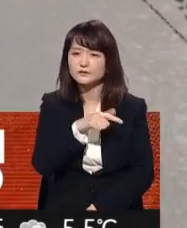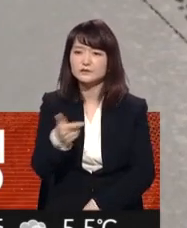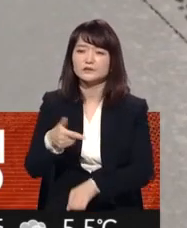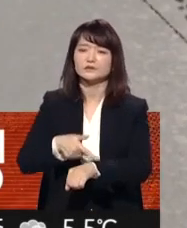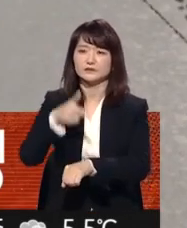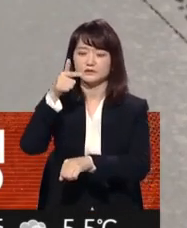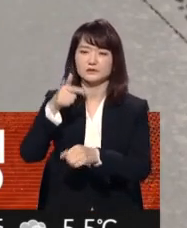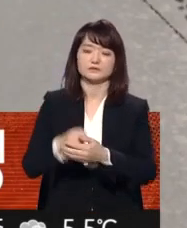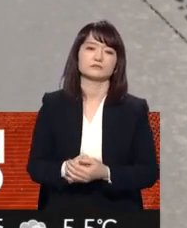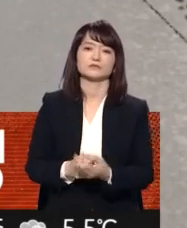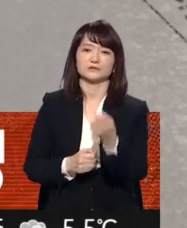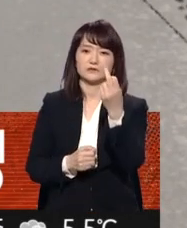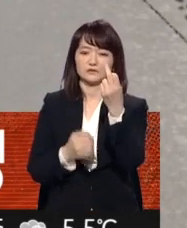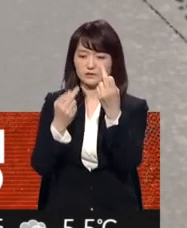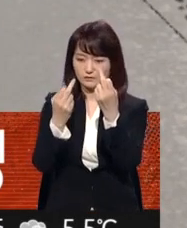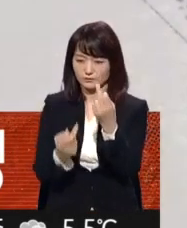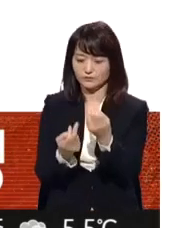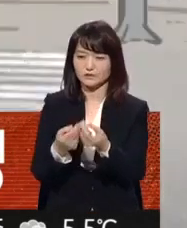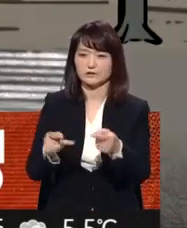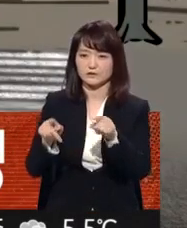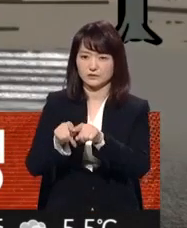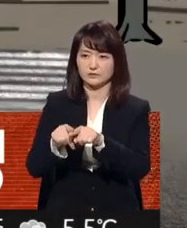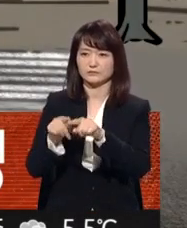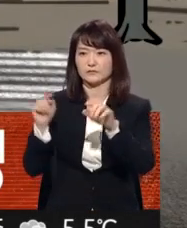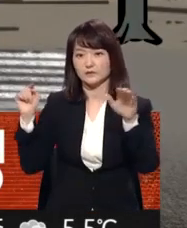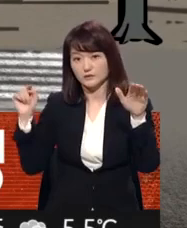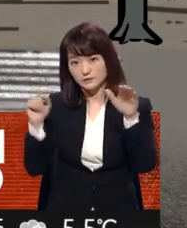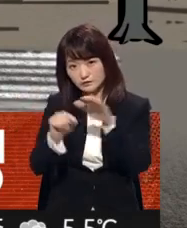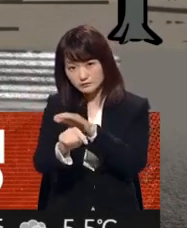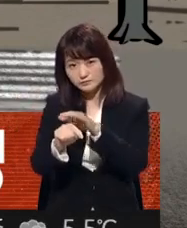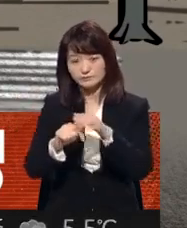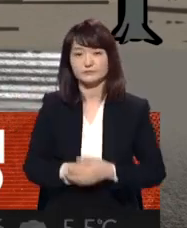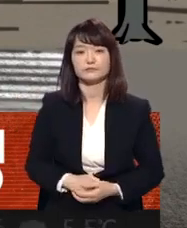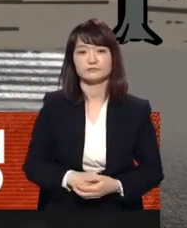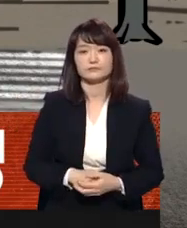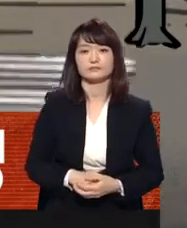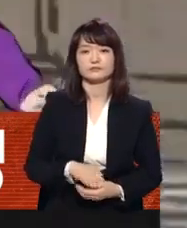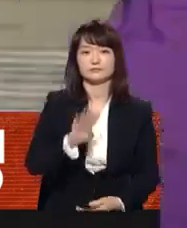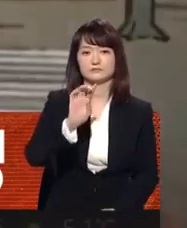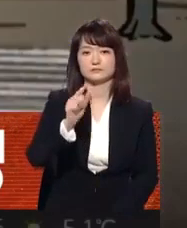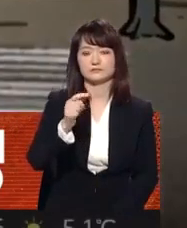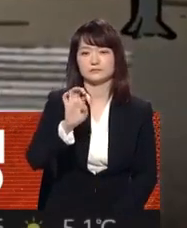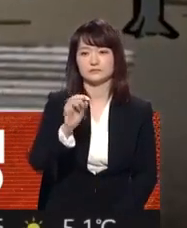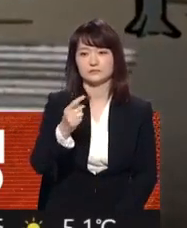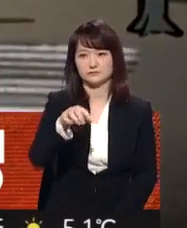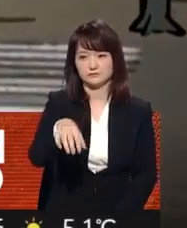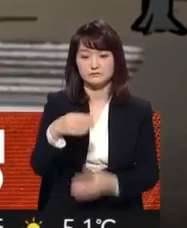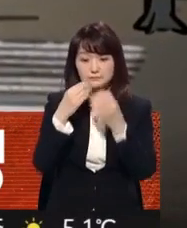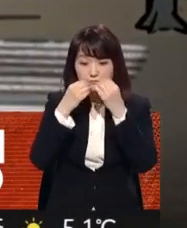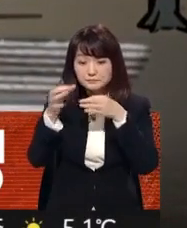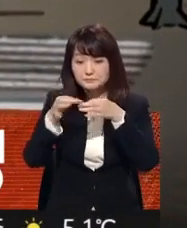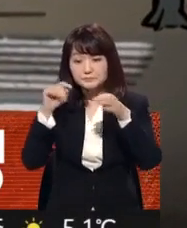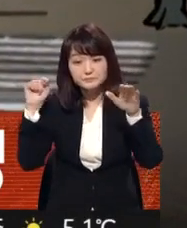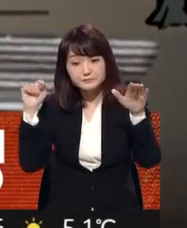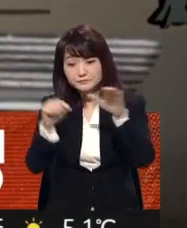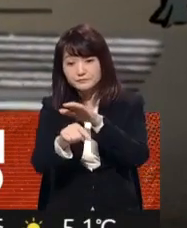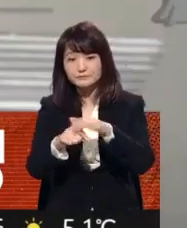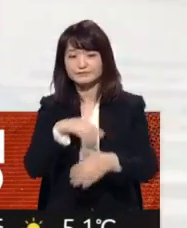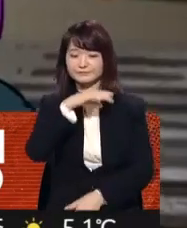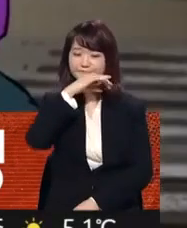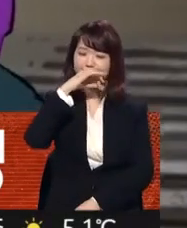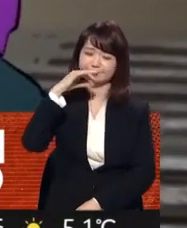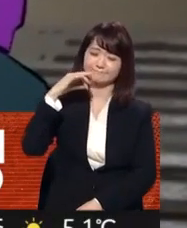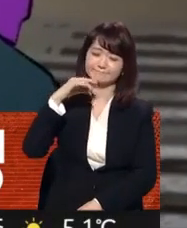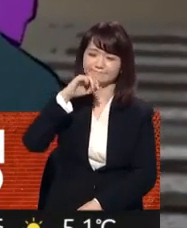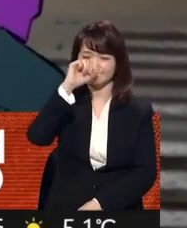자신의 형과 함께 둘이서이 친척집을 나서서 9반포에 있는 햄버거 가게에 들렀습니다이 아이는 신난 마음에 겉옷도 입지 않고